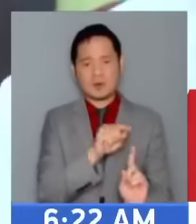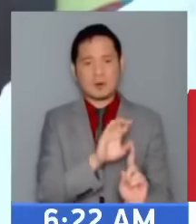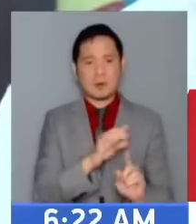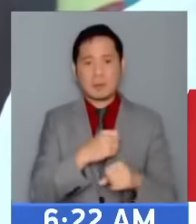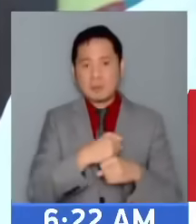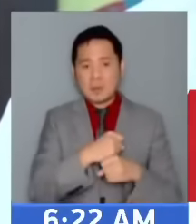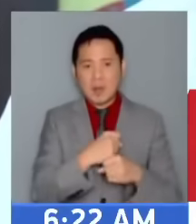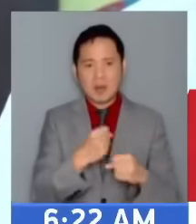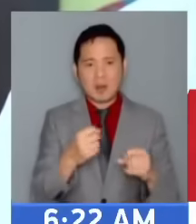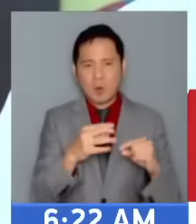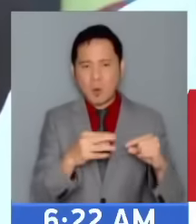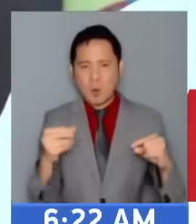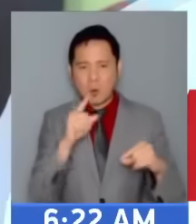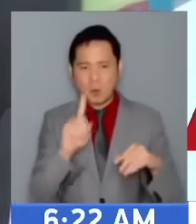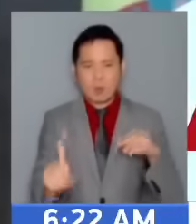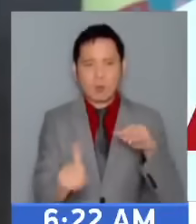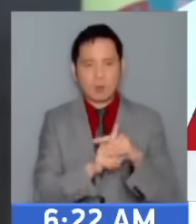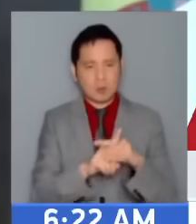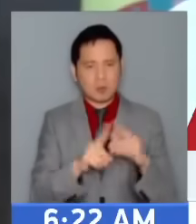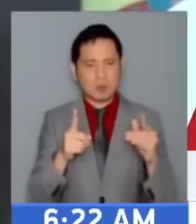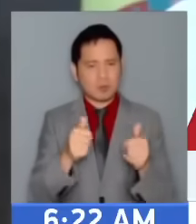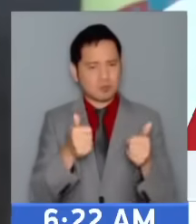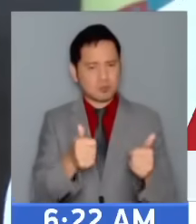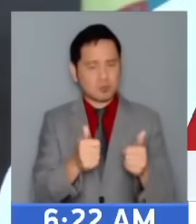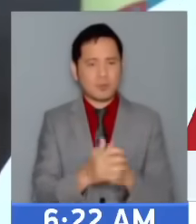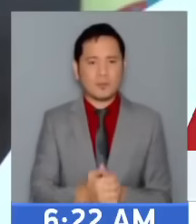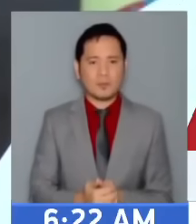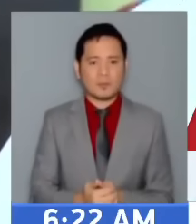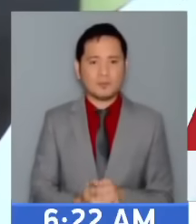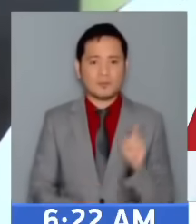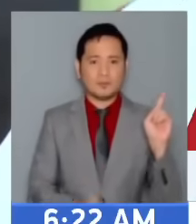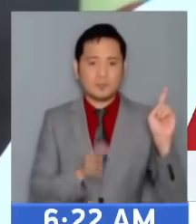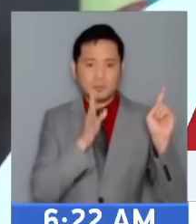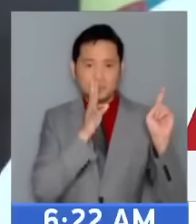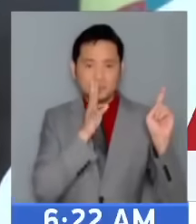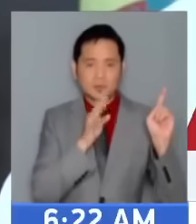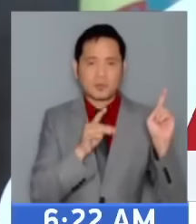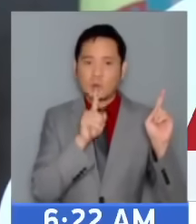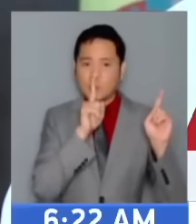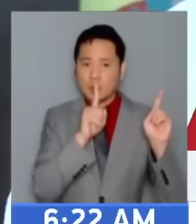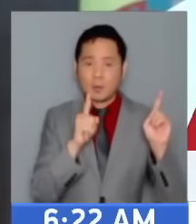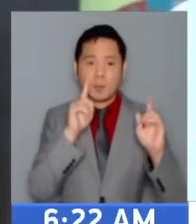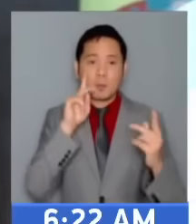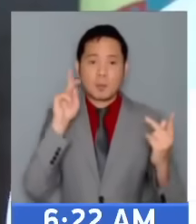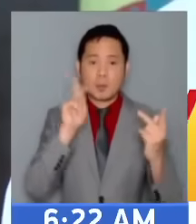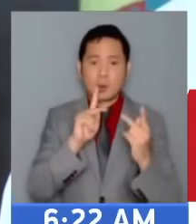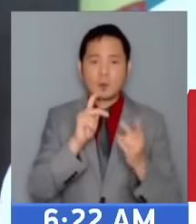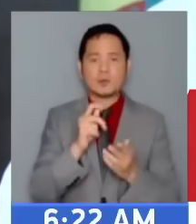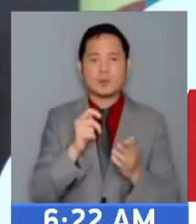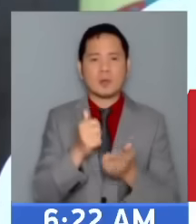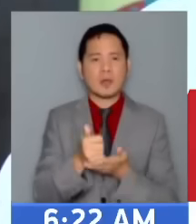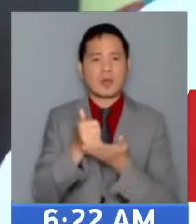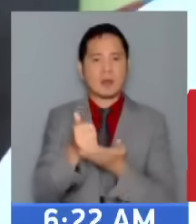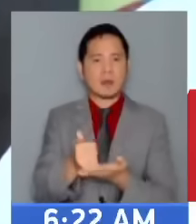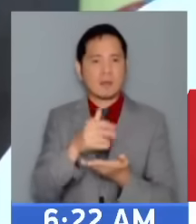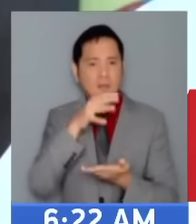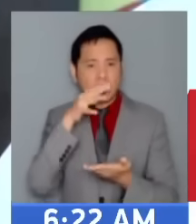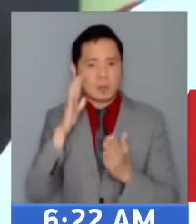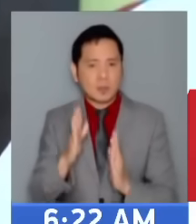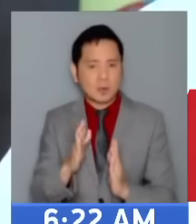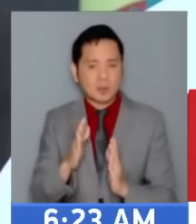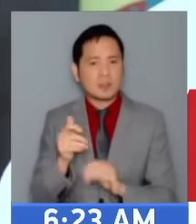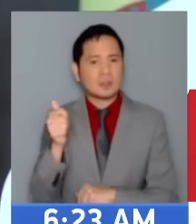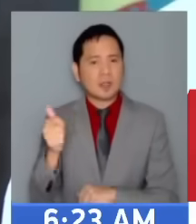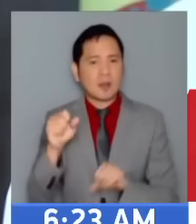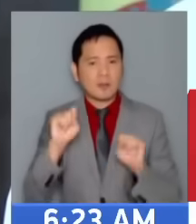matulungan yung ating mga Farmers na maipakita yung kanilang kakayanan at kaalaman makapagproduce ng